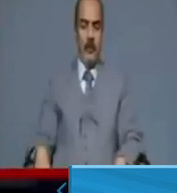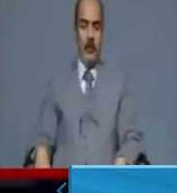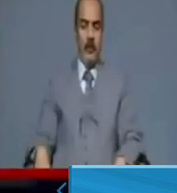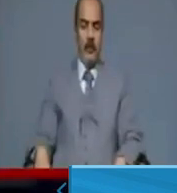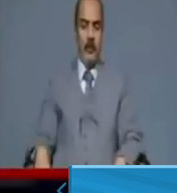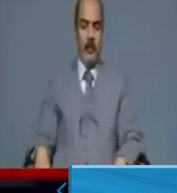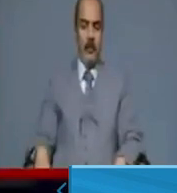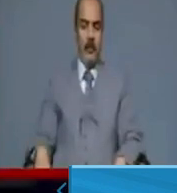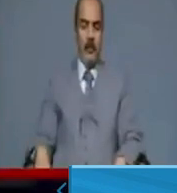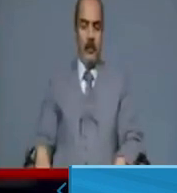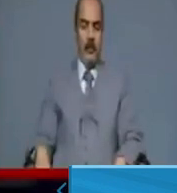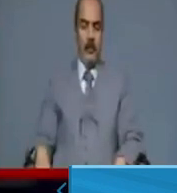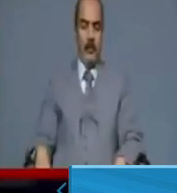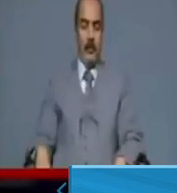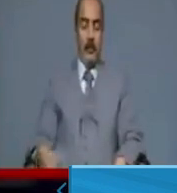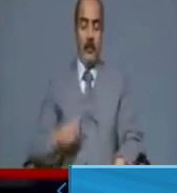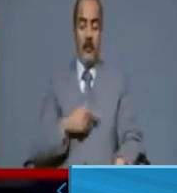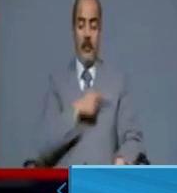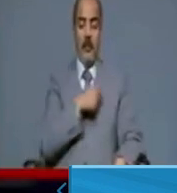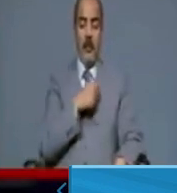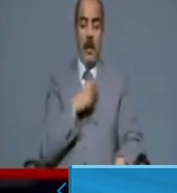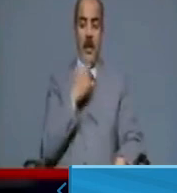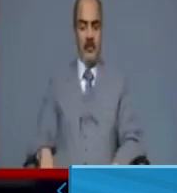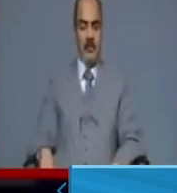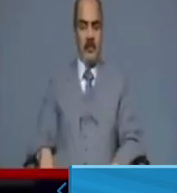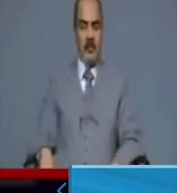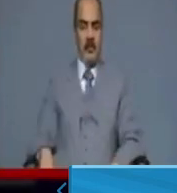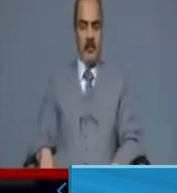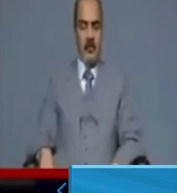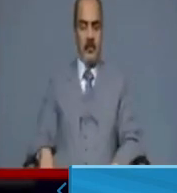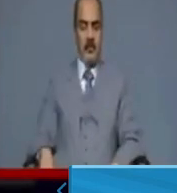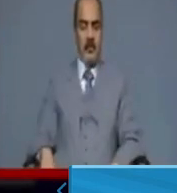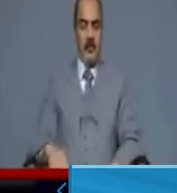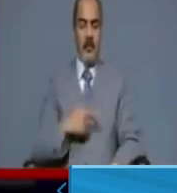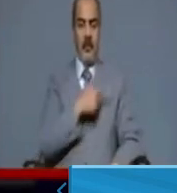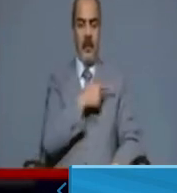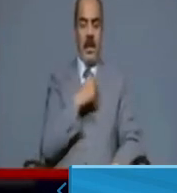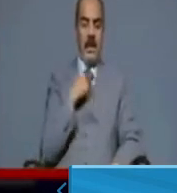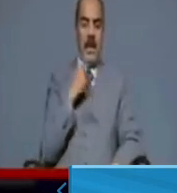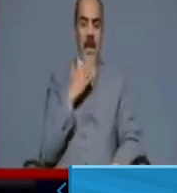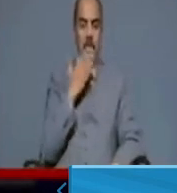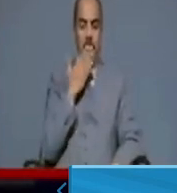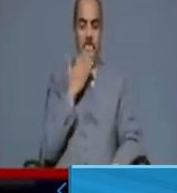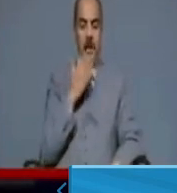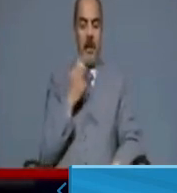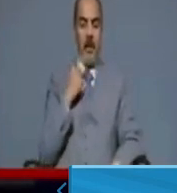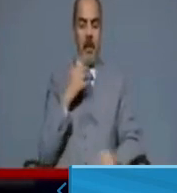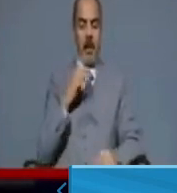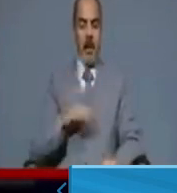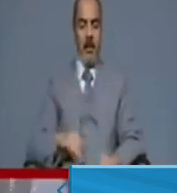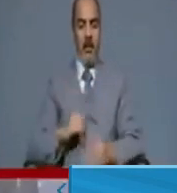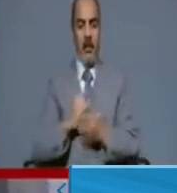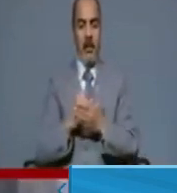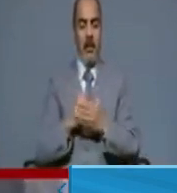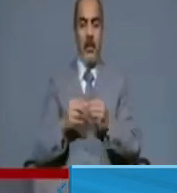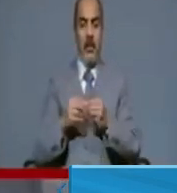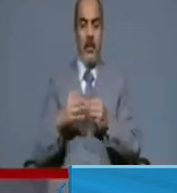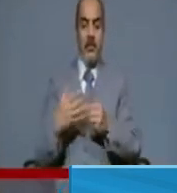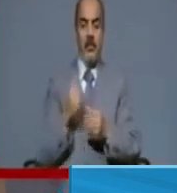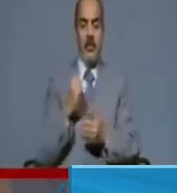ده كان يعني برضه من ضمن الاحلام. يعني انا كنت دايما وانا في الشغل وانا سايقه الباص كنت اقول لو يعدي